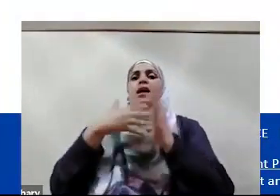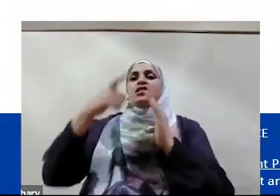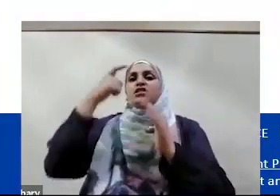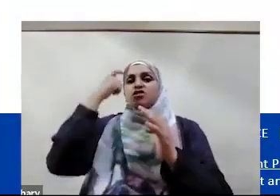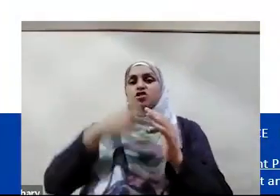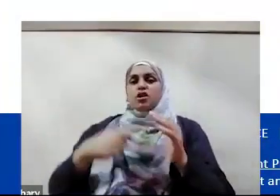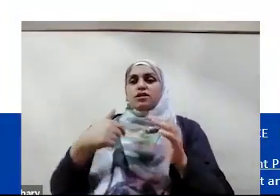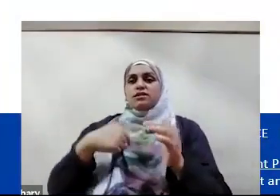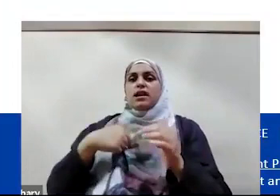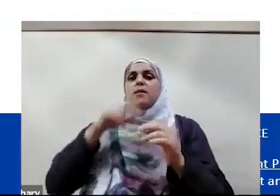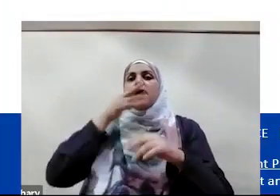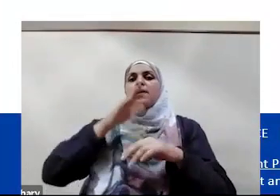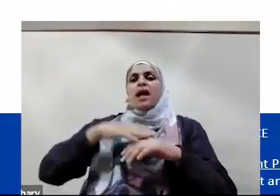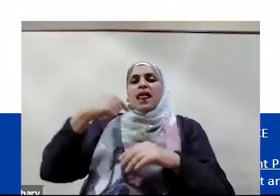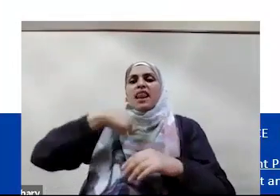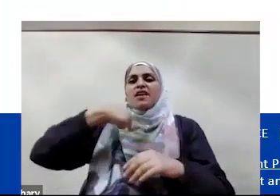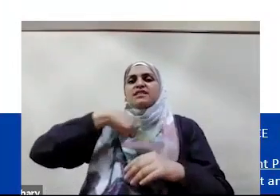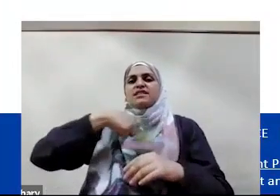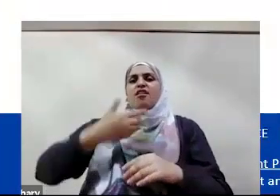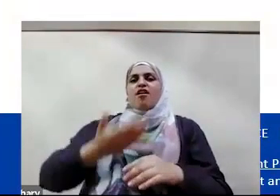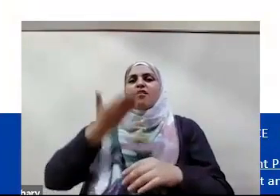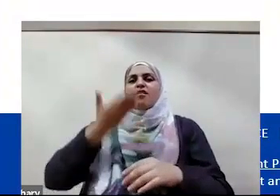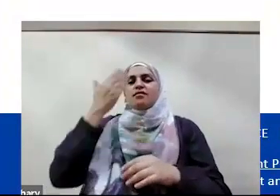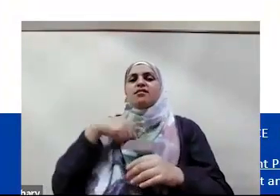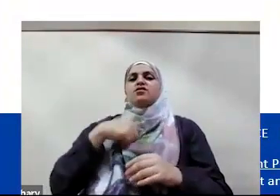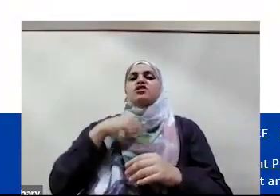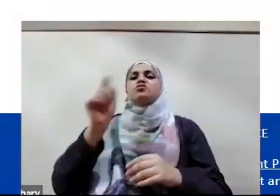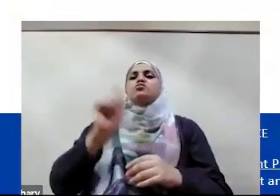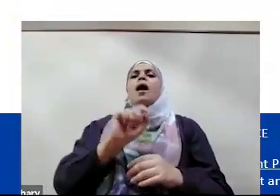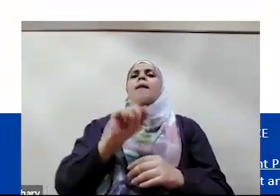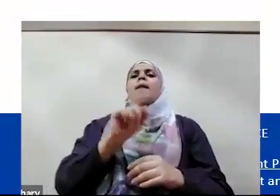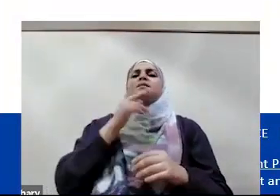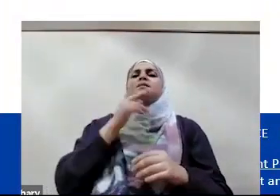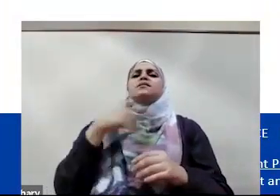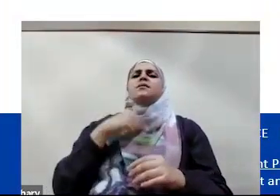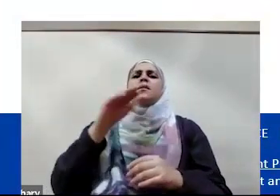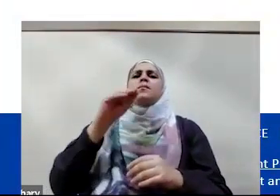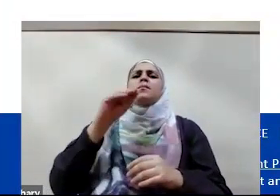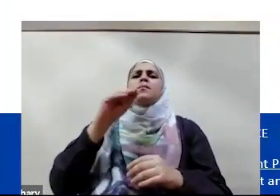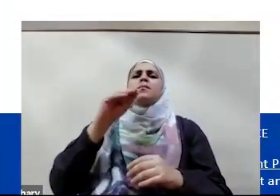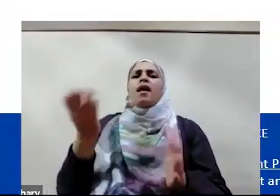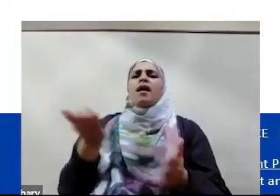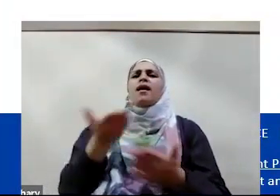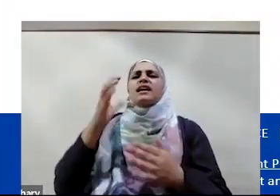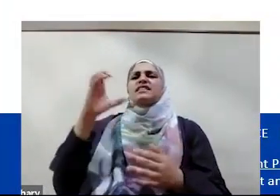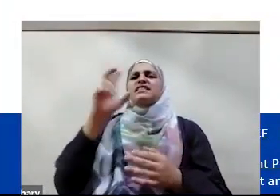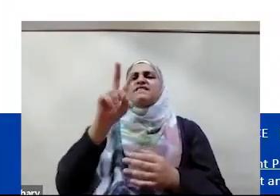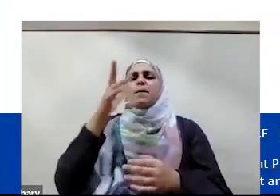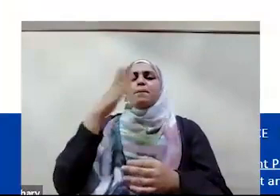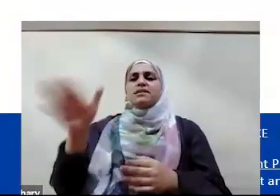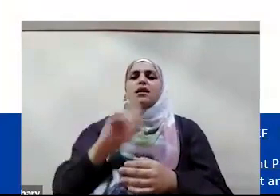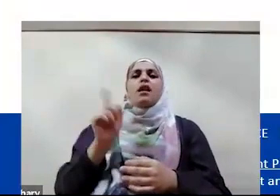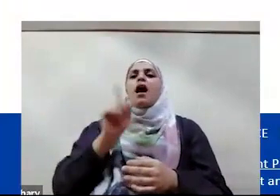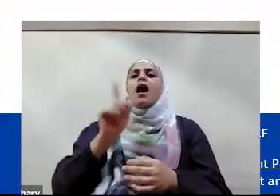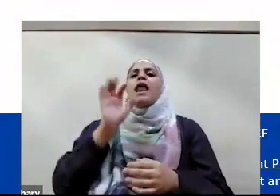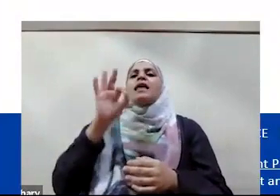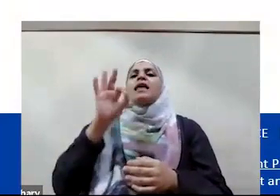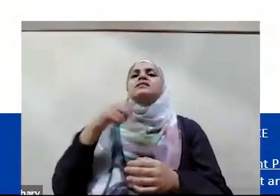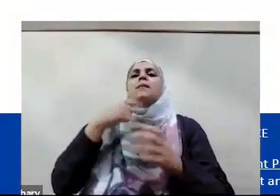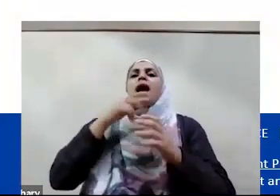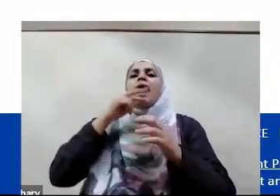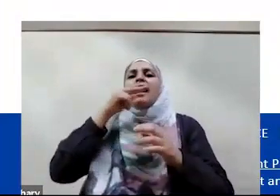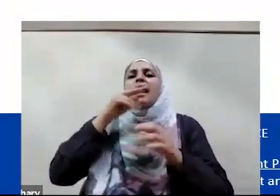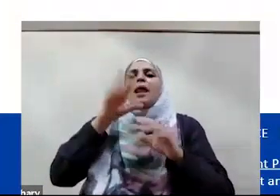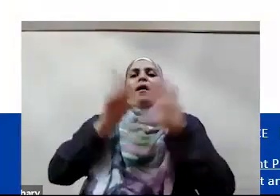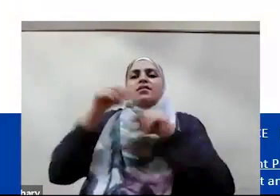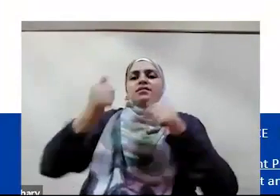نفسكو، ومش برص يعني مش بقول تاني الحاجات بس اللي في السي في. الشخص قرا السي في، أنا لازم أحكي الحكاية بتاعتي،